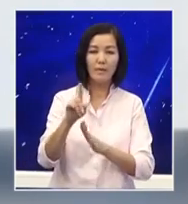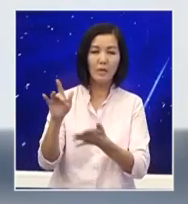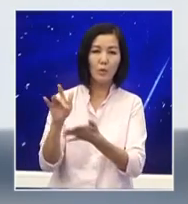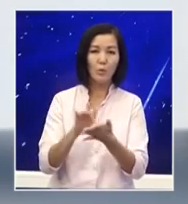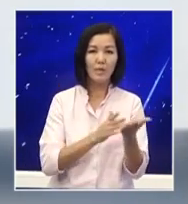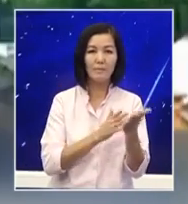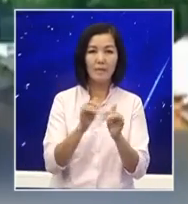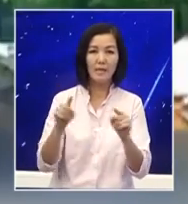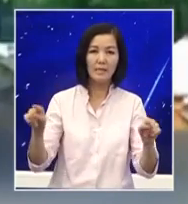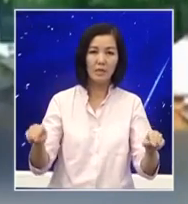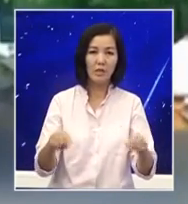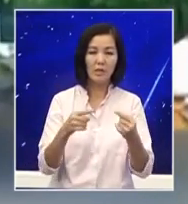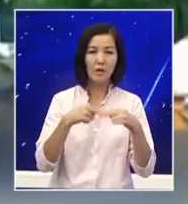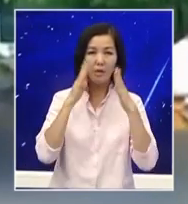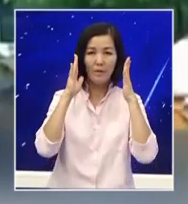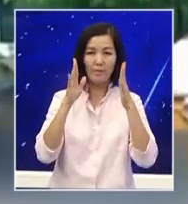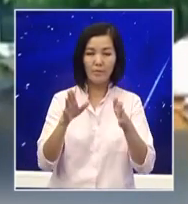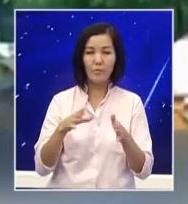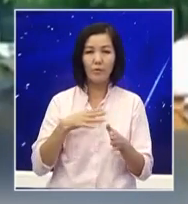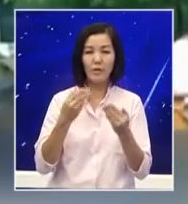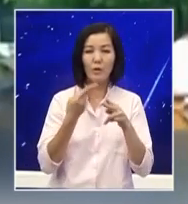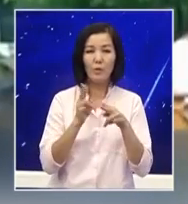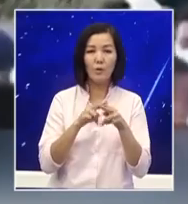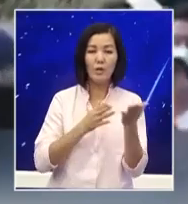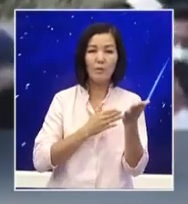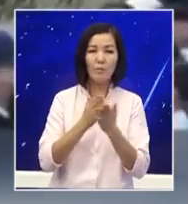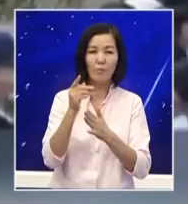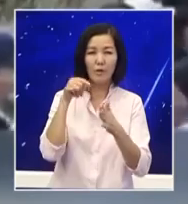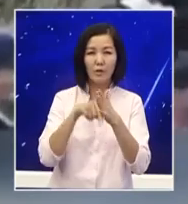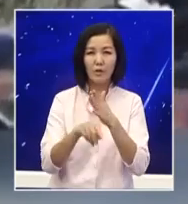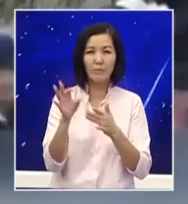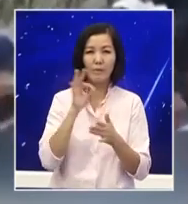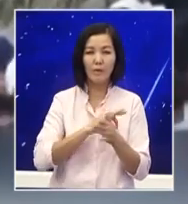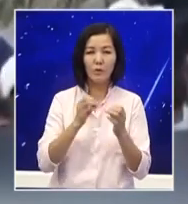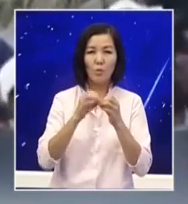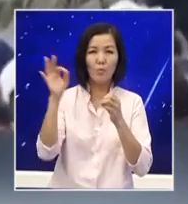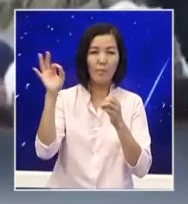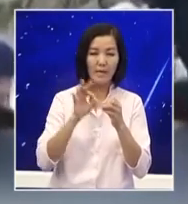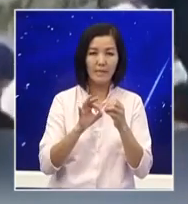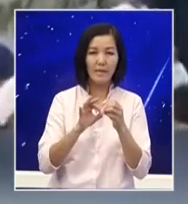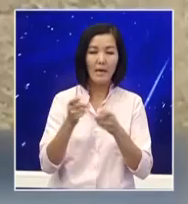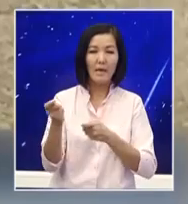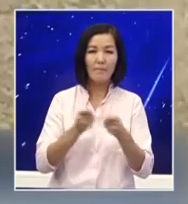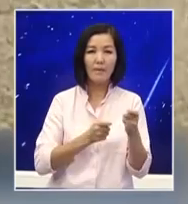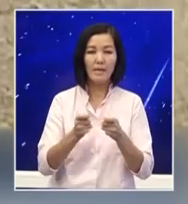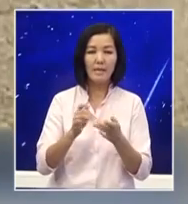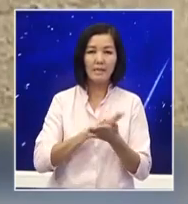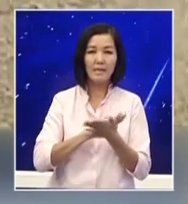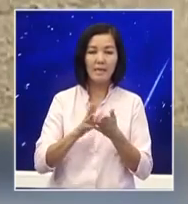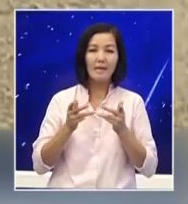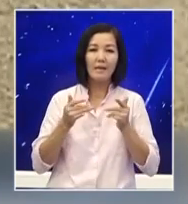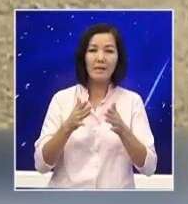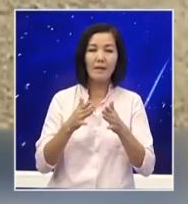саласын жандандыруға айрықша көңіл бөлуде. Өйткені бұл бағыт ішкі өнімнің 10% құрайды. Жергілікті билік елде санитарлық